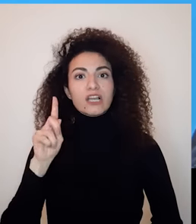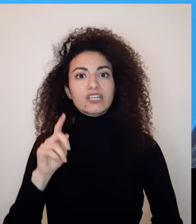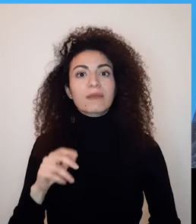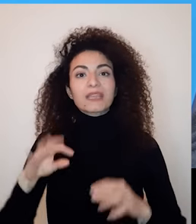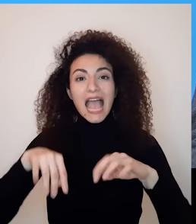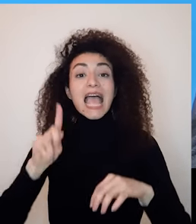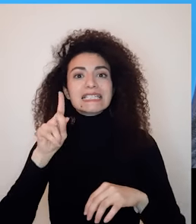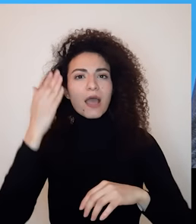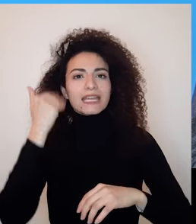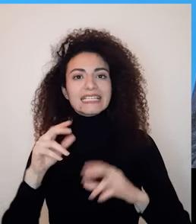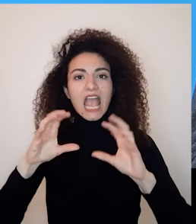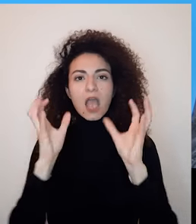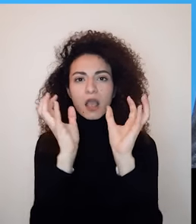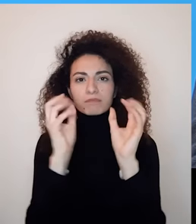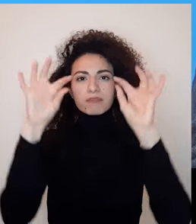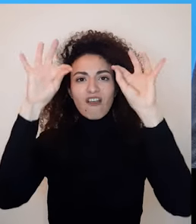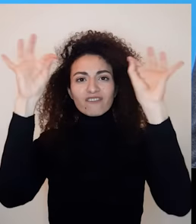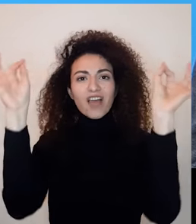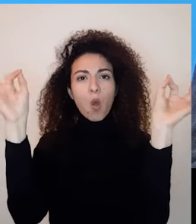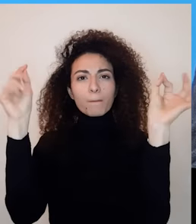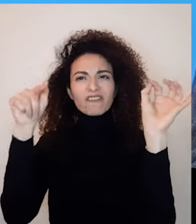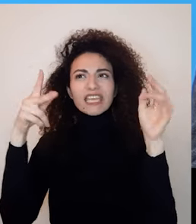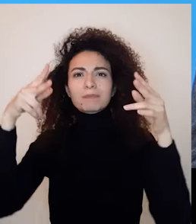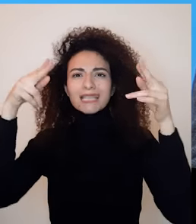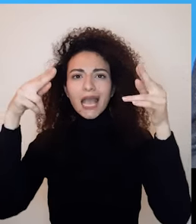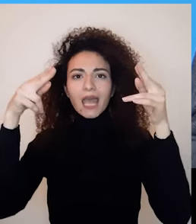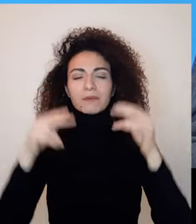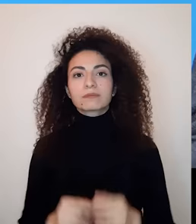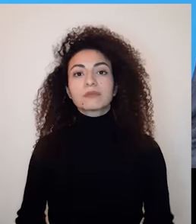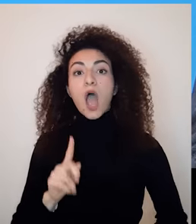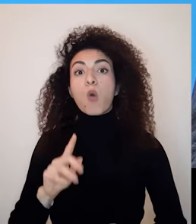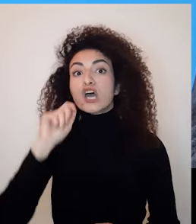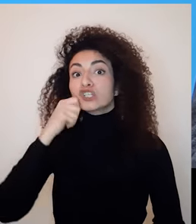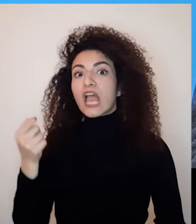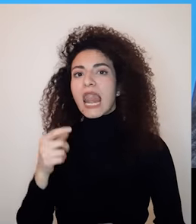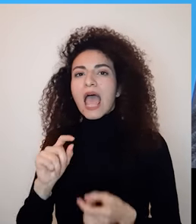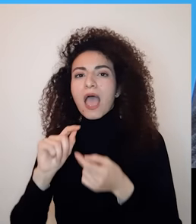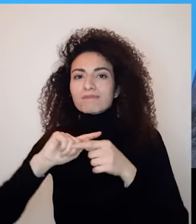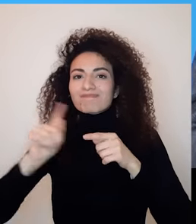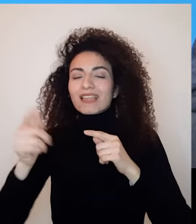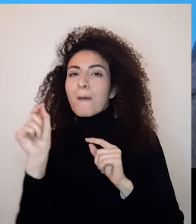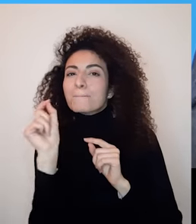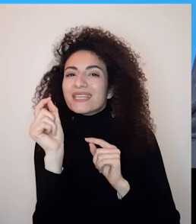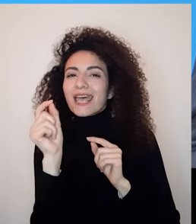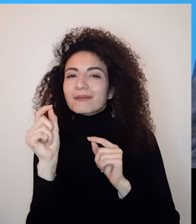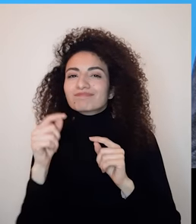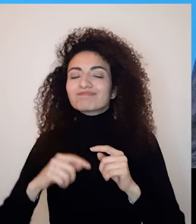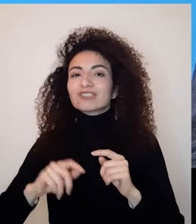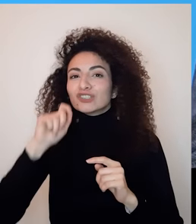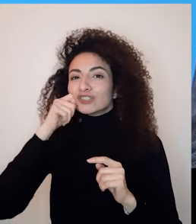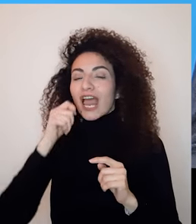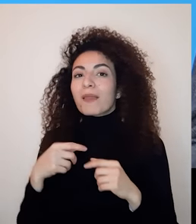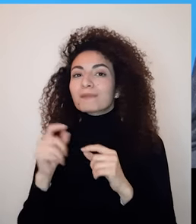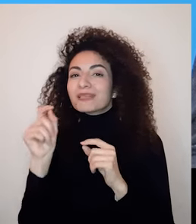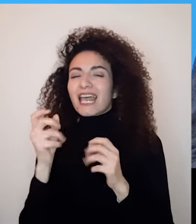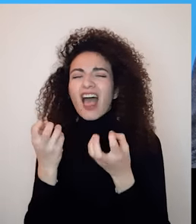هلا. أولاً، انسداد بقنوات الفالوب عند الزوجة، ضعف بإنتاج الحيوانات المنوية أو انعدام وجود الحيوانات